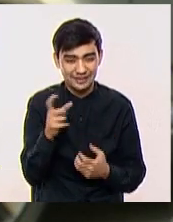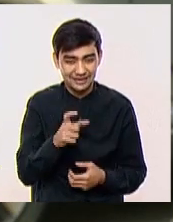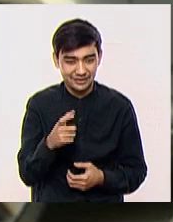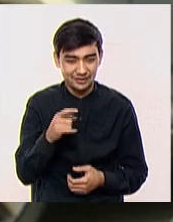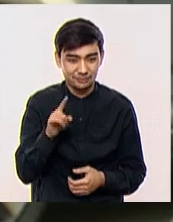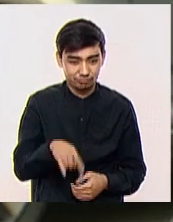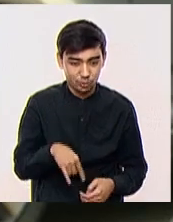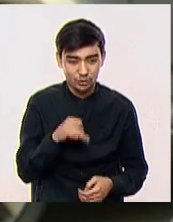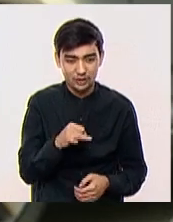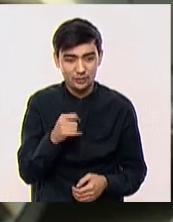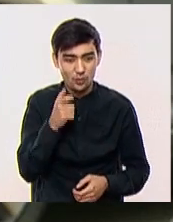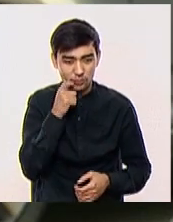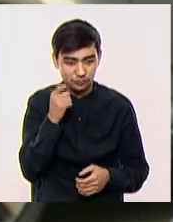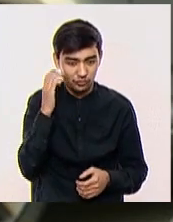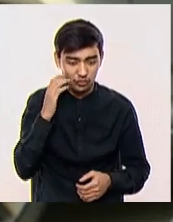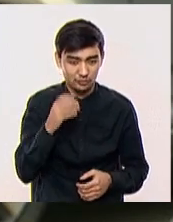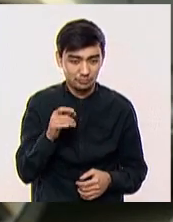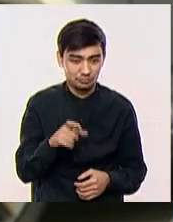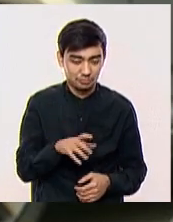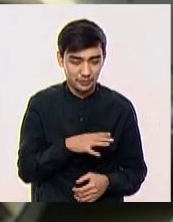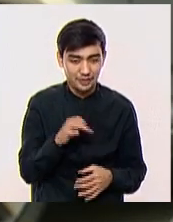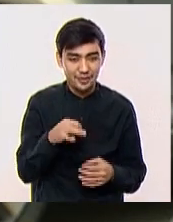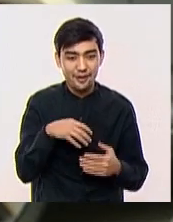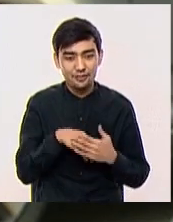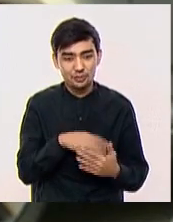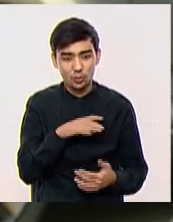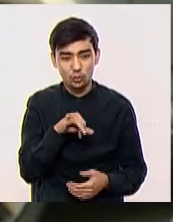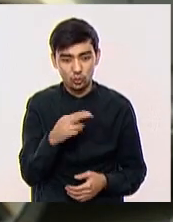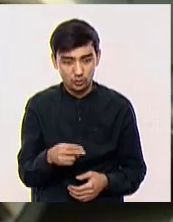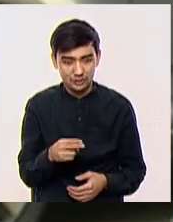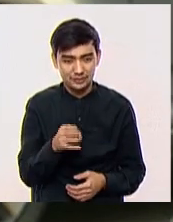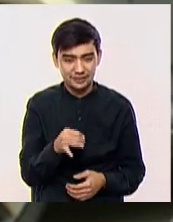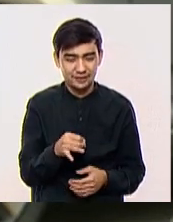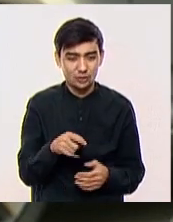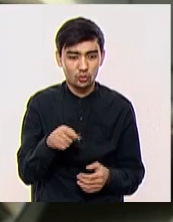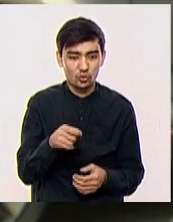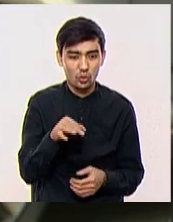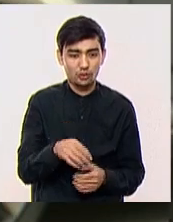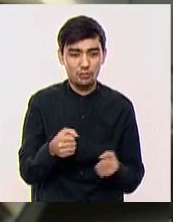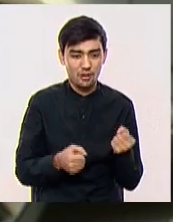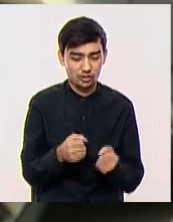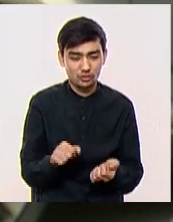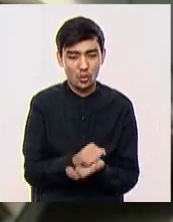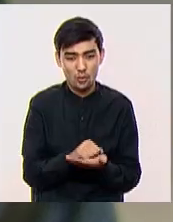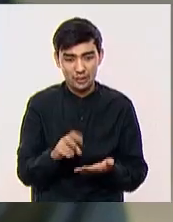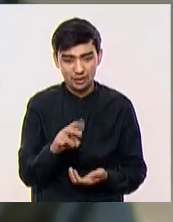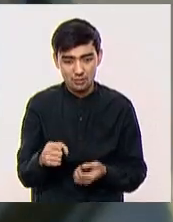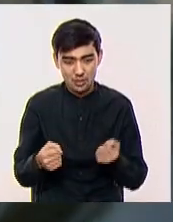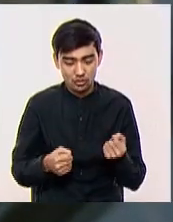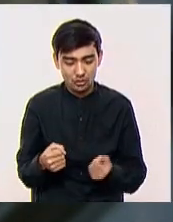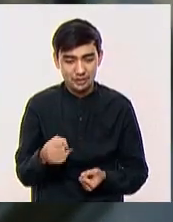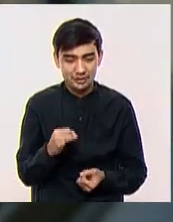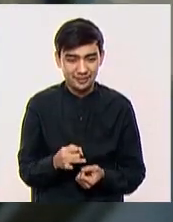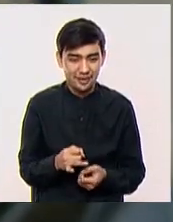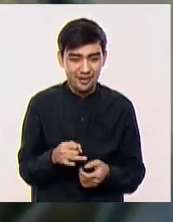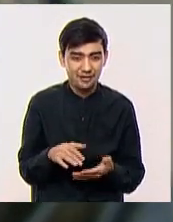черные ботинки. При себе у него были удостоверения, и ключи от машины, документы на машину.